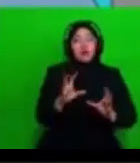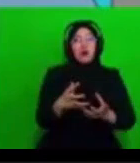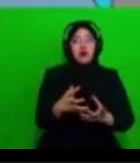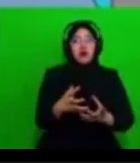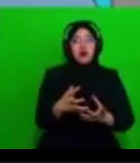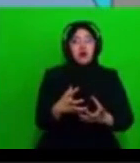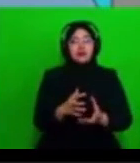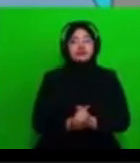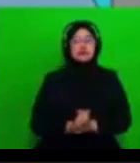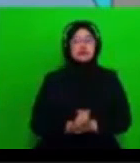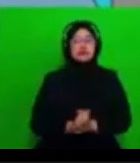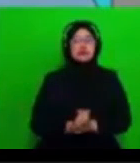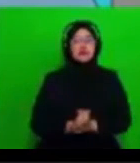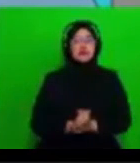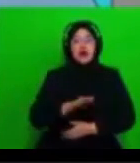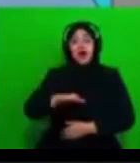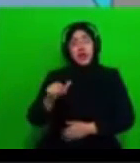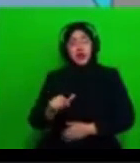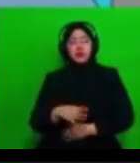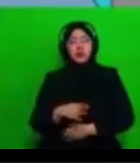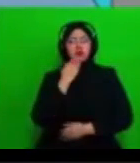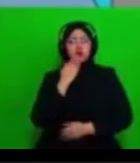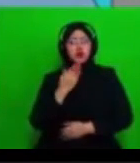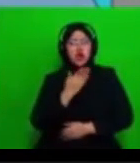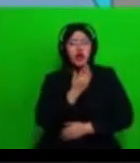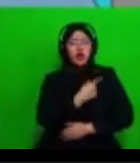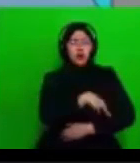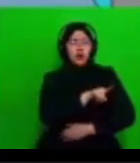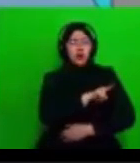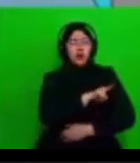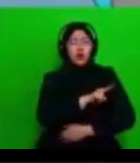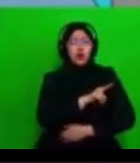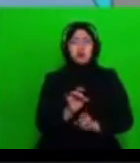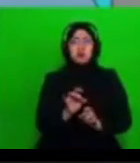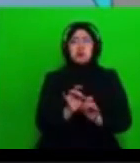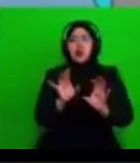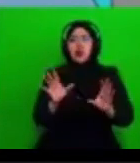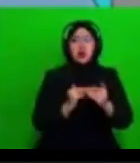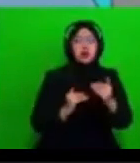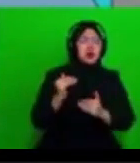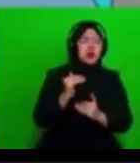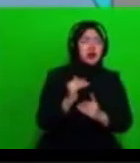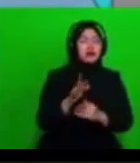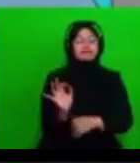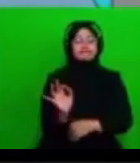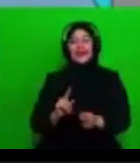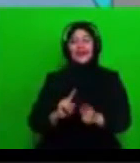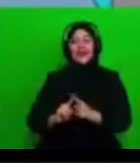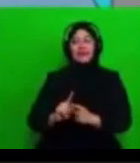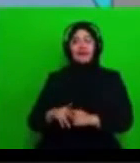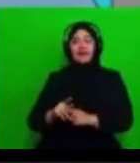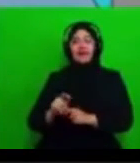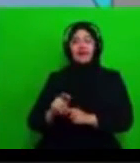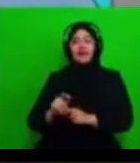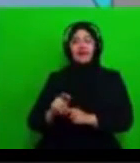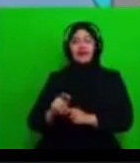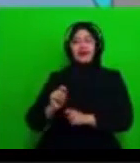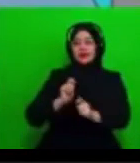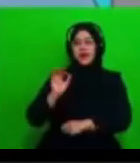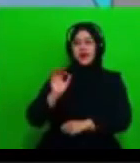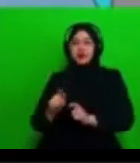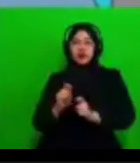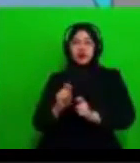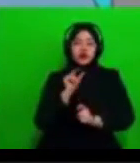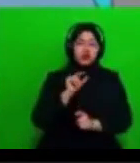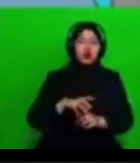kelompok. Tidak ada satupun anak yang memiliki kemampuan yang lebih dibanding anak yang lain. Oleh karena itu, menjadi tugas orang tua untuk memastikan anak memiliki